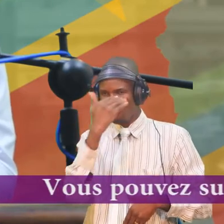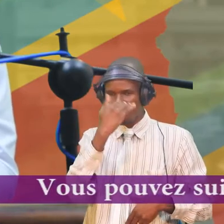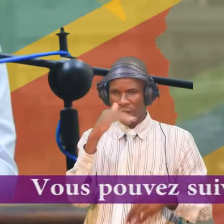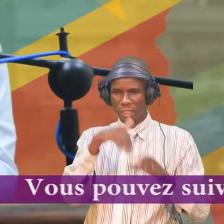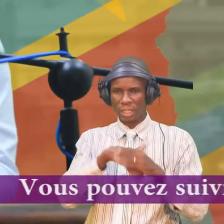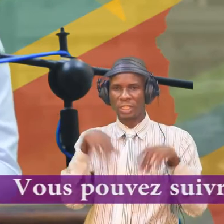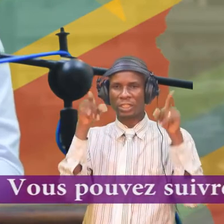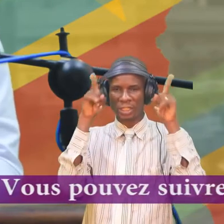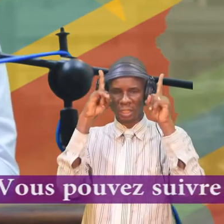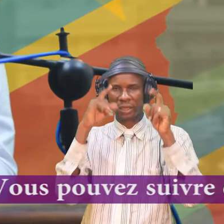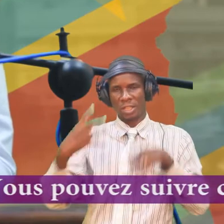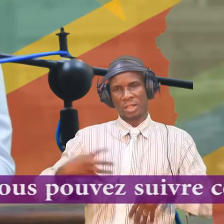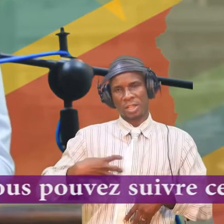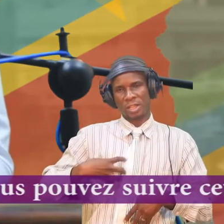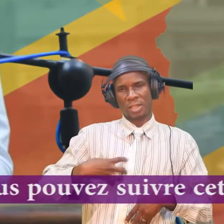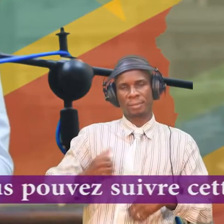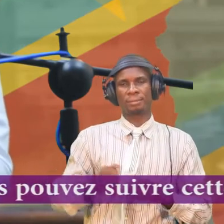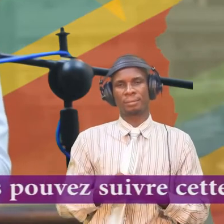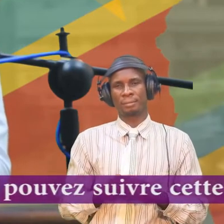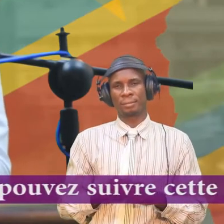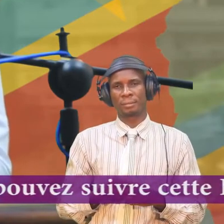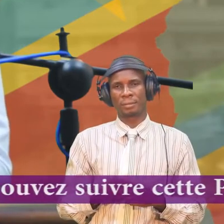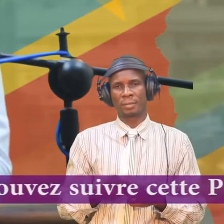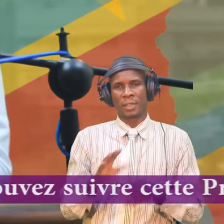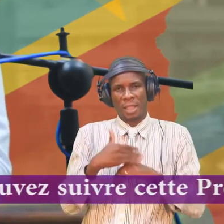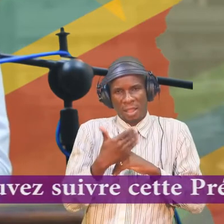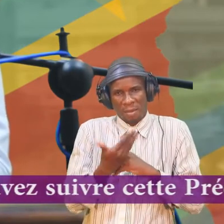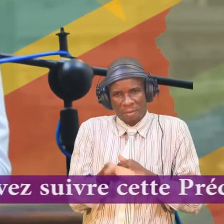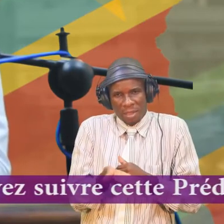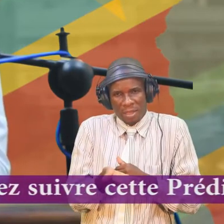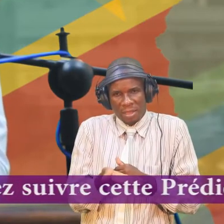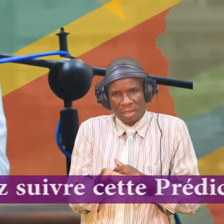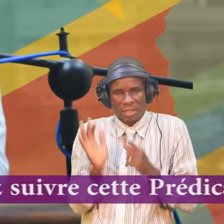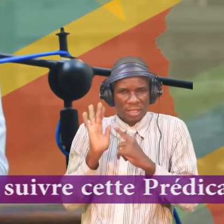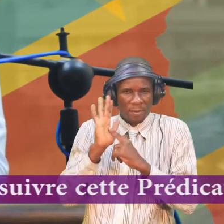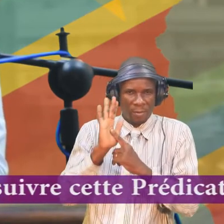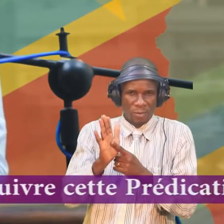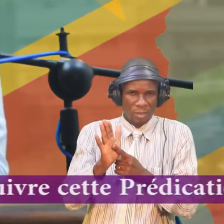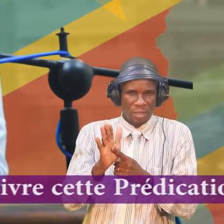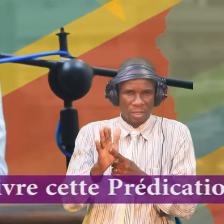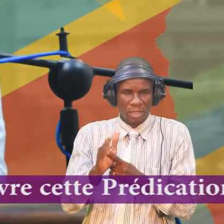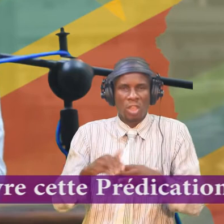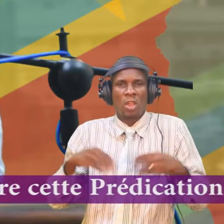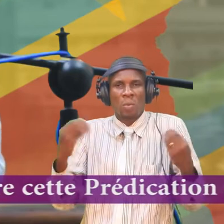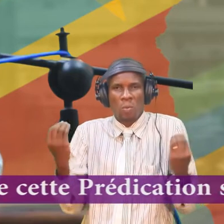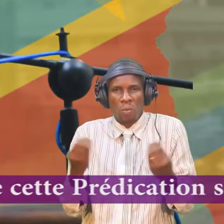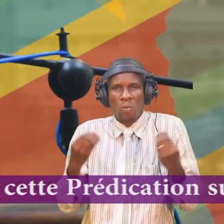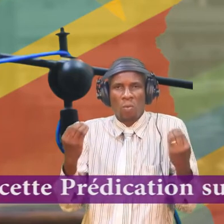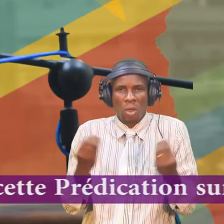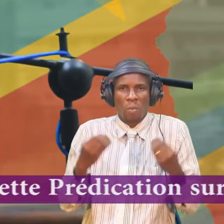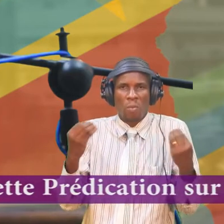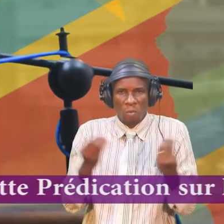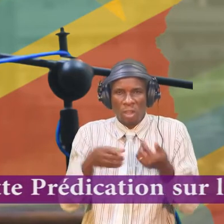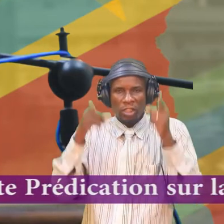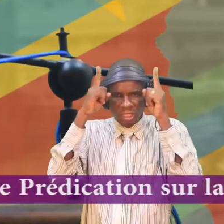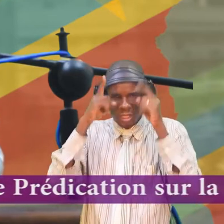uovu ukaonekana ukapatikana ndani yake moyoni mwake. Pourquoi il ne fait que le mal?